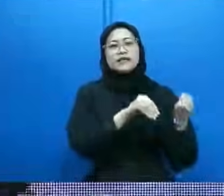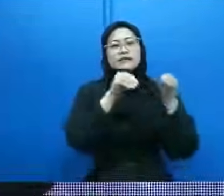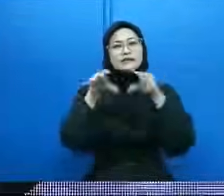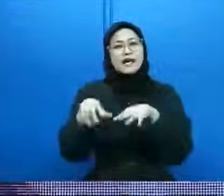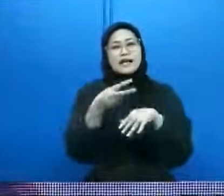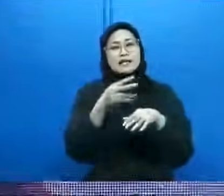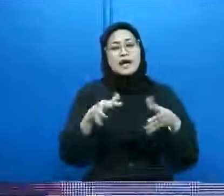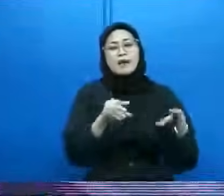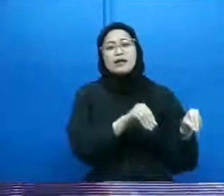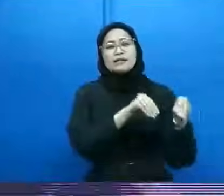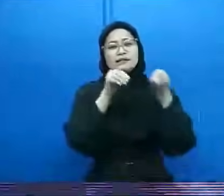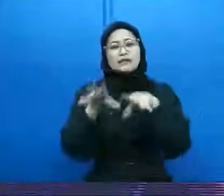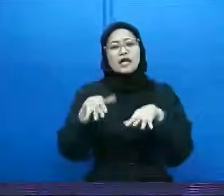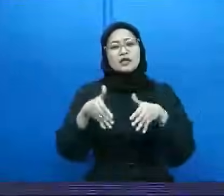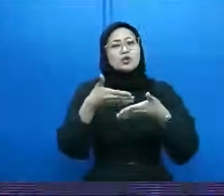terbuka peluangnya bagi siapapun.